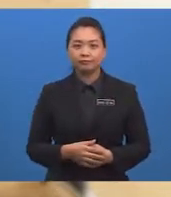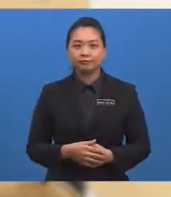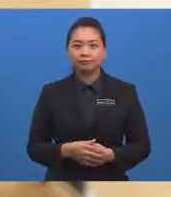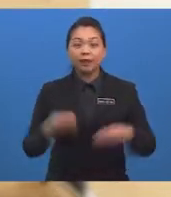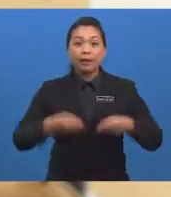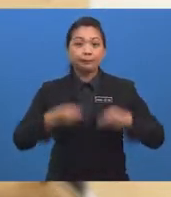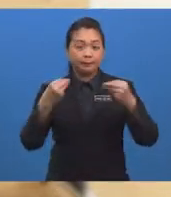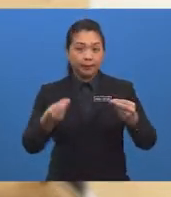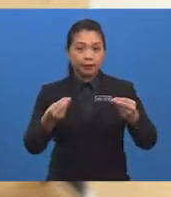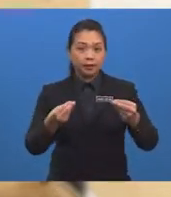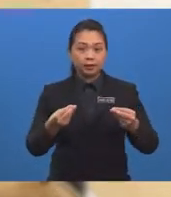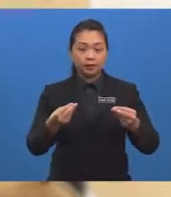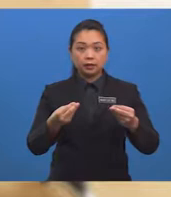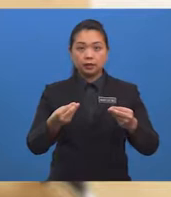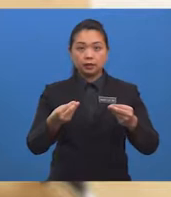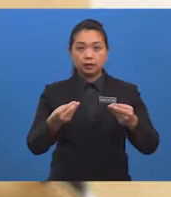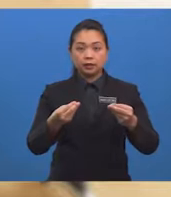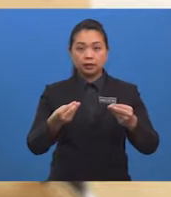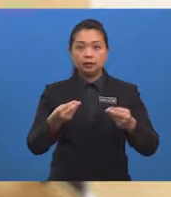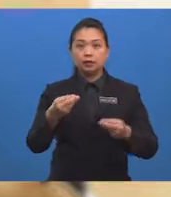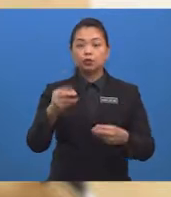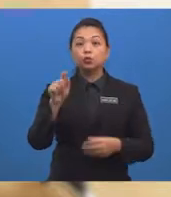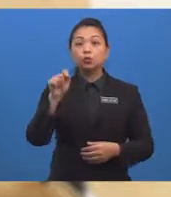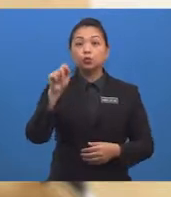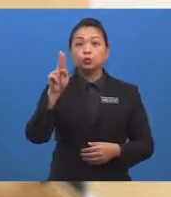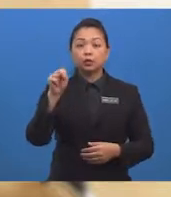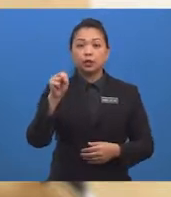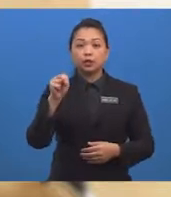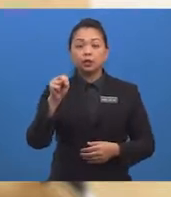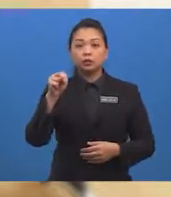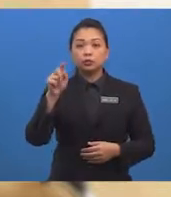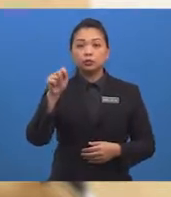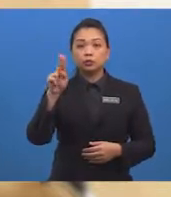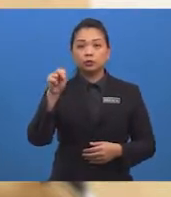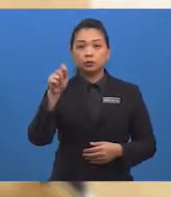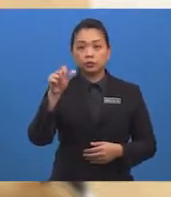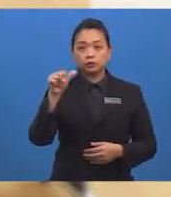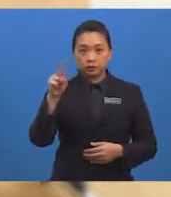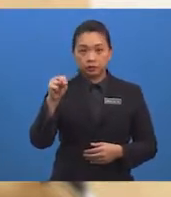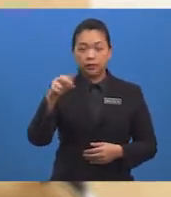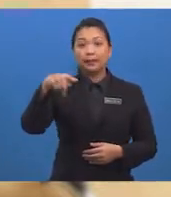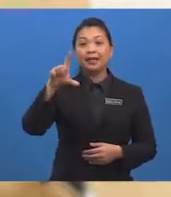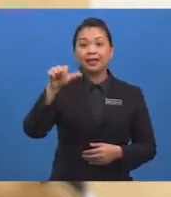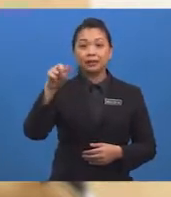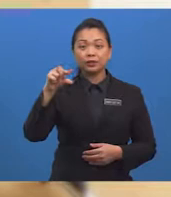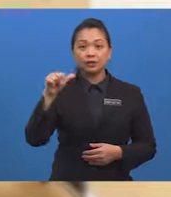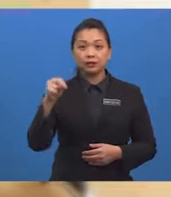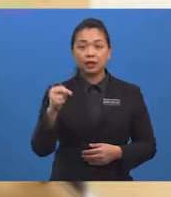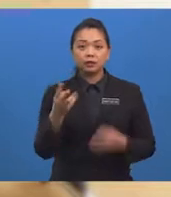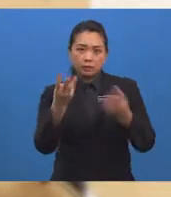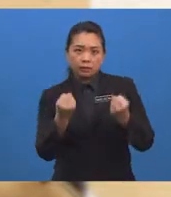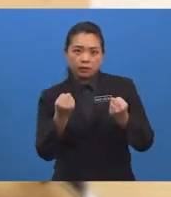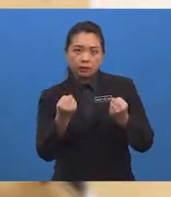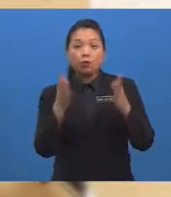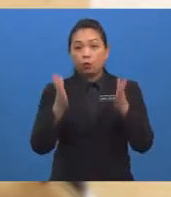Bagi memastikan tuntutan pelanggan boleh dipenuhi secara cekap dan berkesan, pihak pengurusan hendaklah meneroka